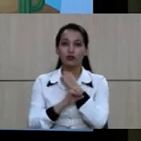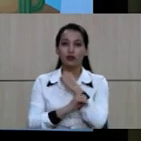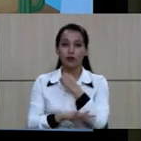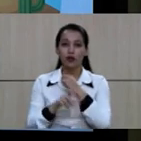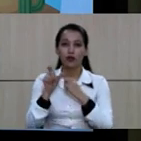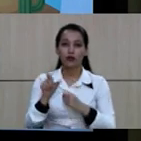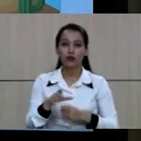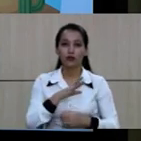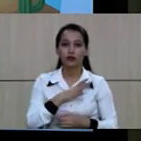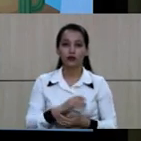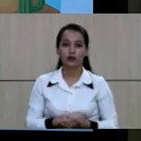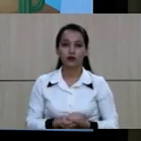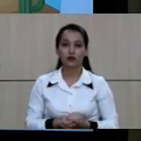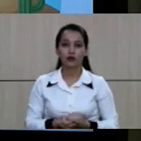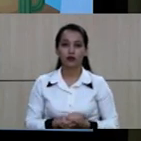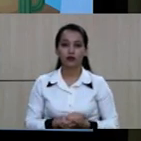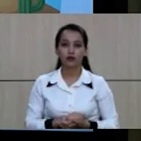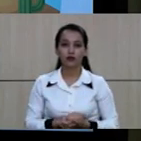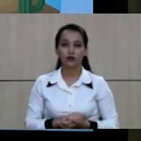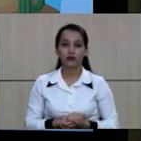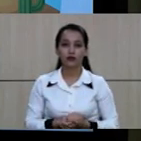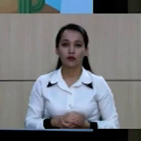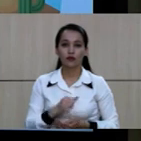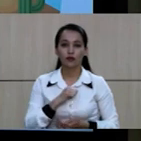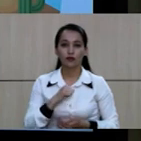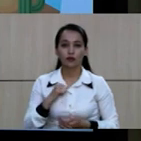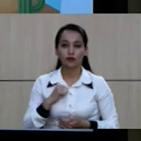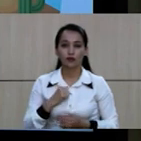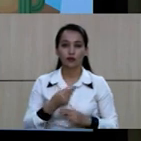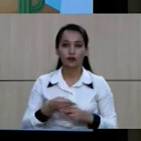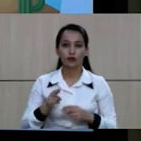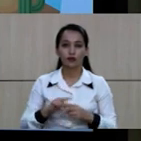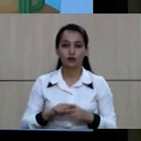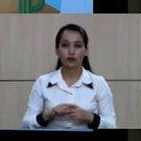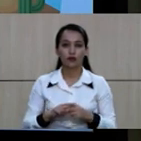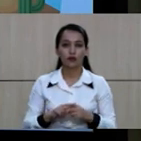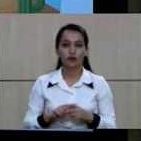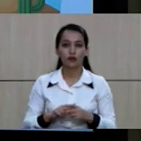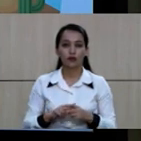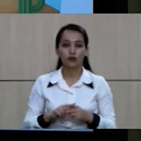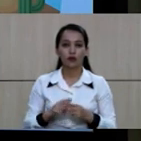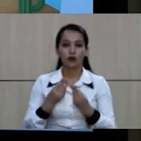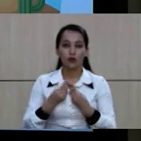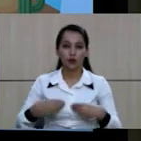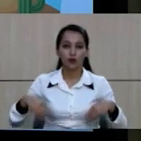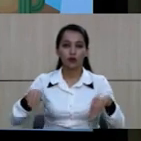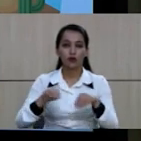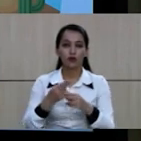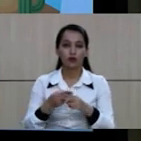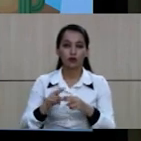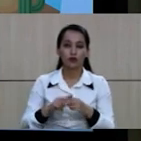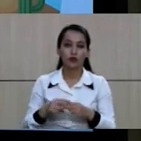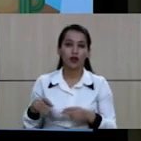faqir. Demak, u butun o'zi uchun keladigan o'sha ro'zg'origa keladigan